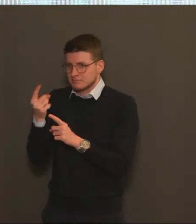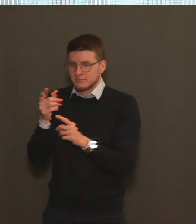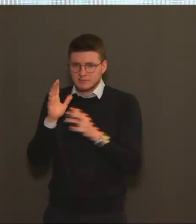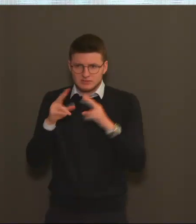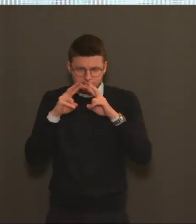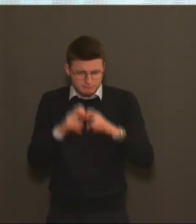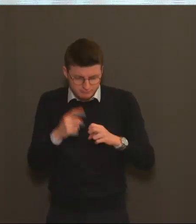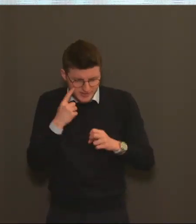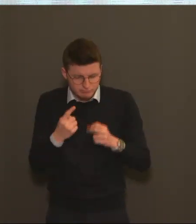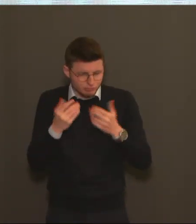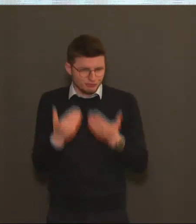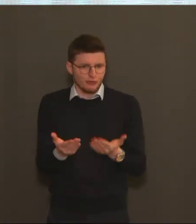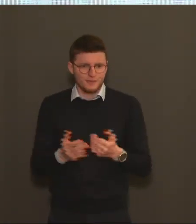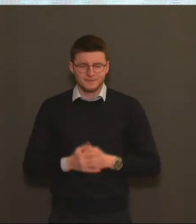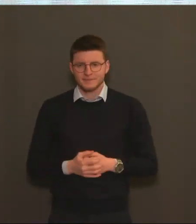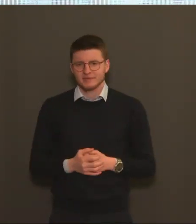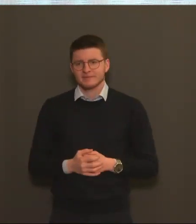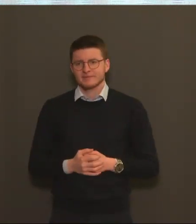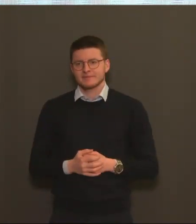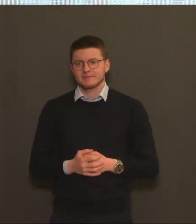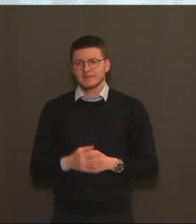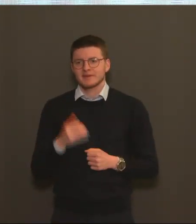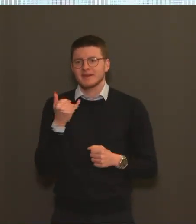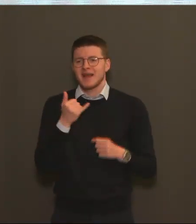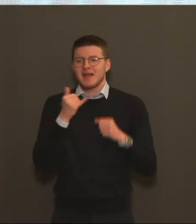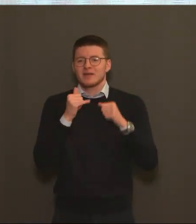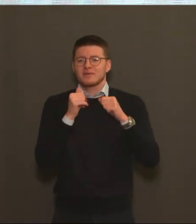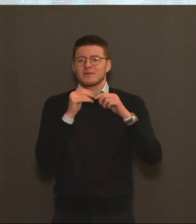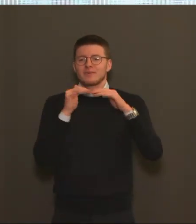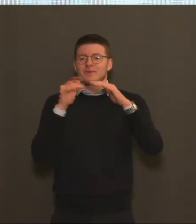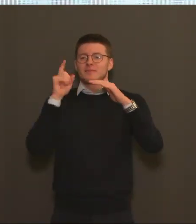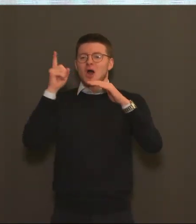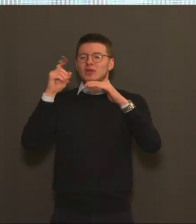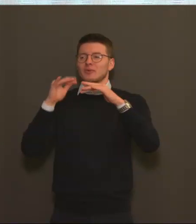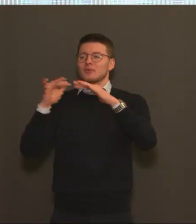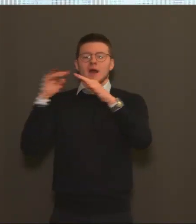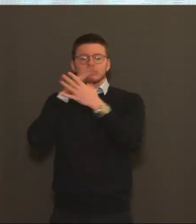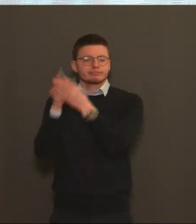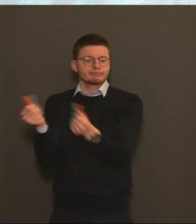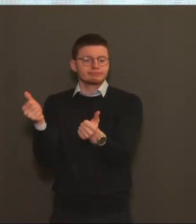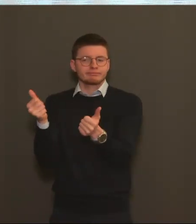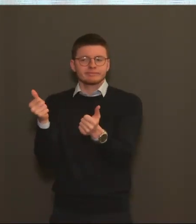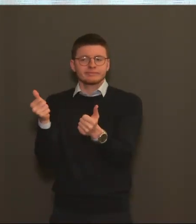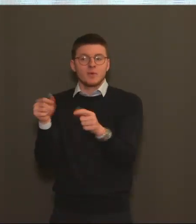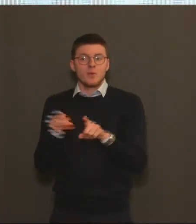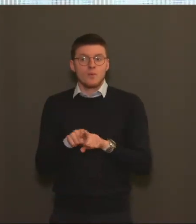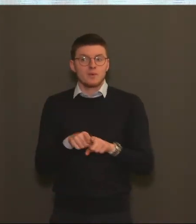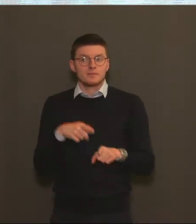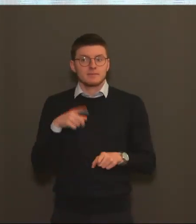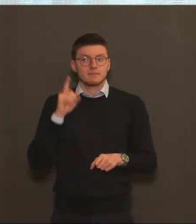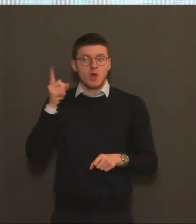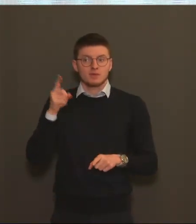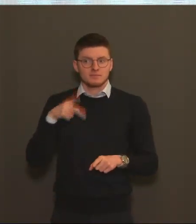druppels vervliegen buiten heel snel. Bovendien is het ook gemakkelijker om afstand te houden buiten, omdat er